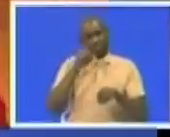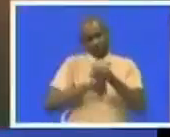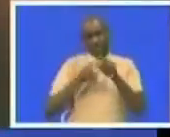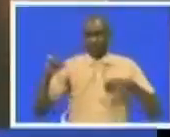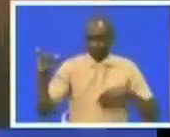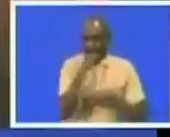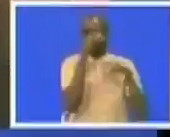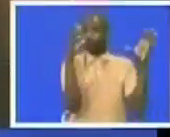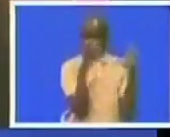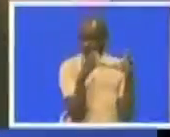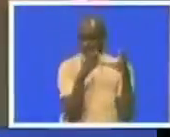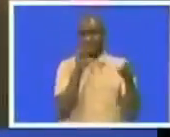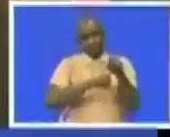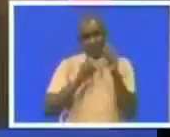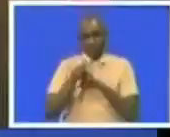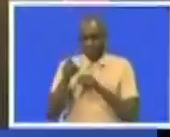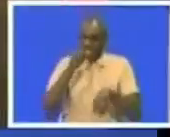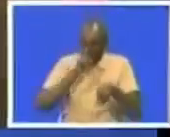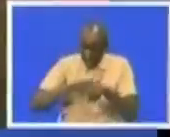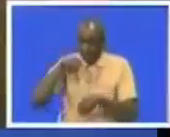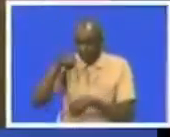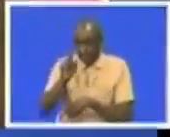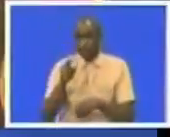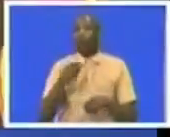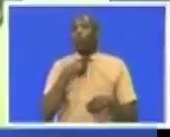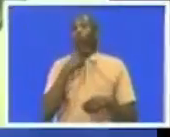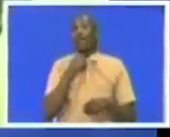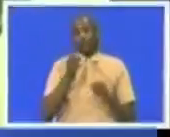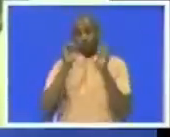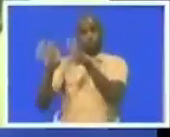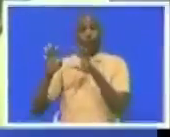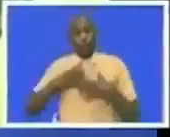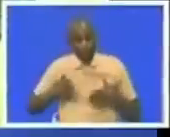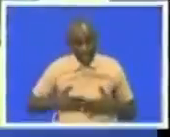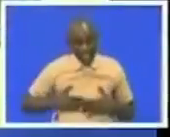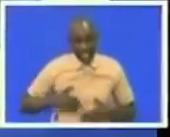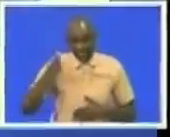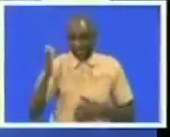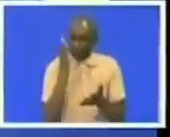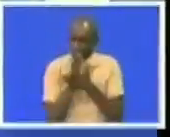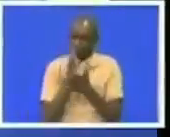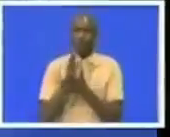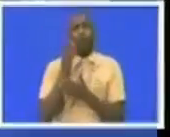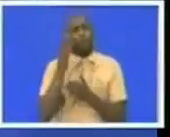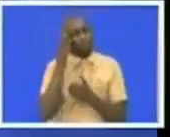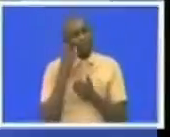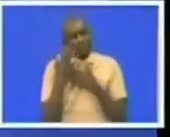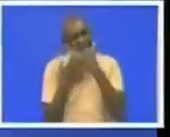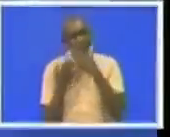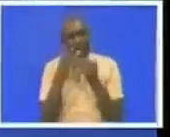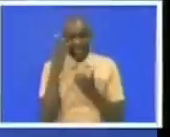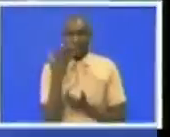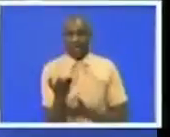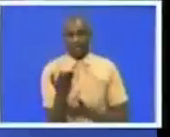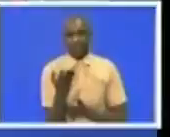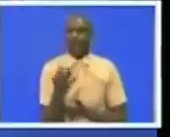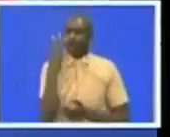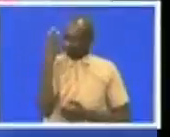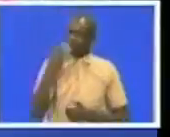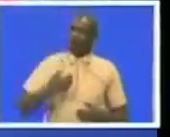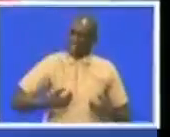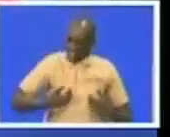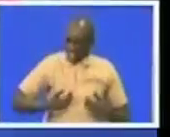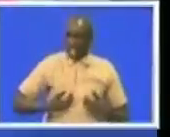Squad wakiwa kwenye harakati ya kutupa mwili wa marehemu uliokuwa na michirizi ya damu usoni. Among the four young men,